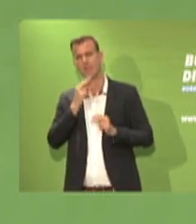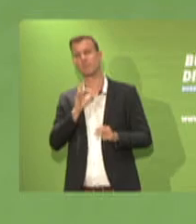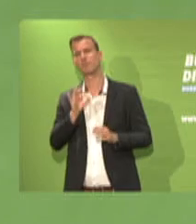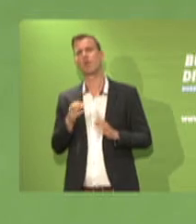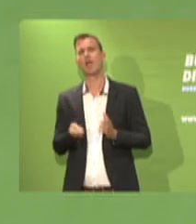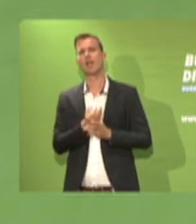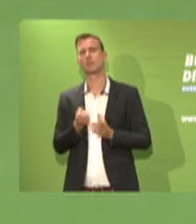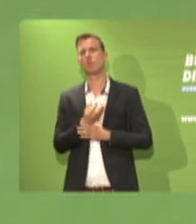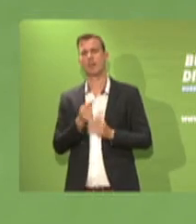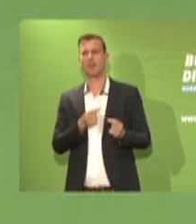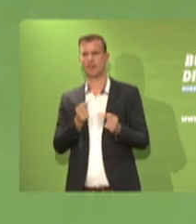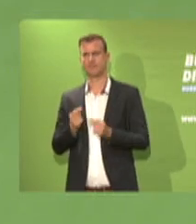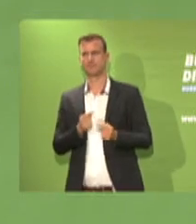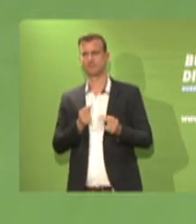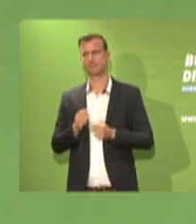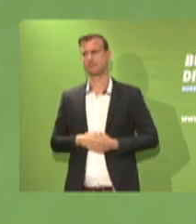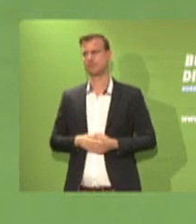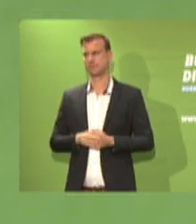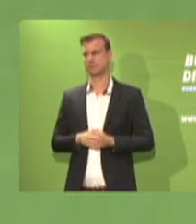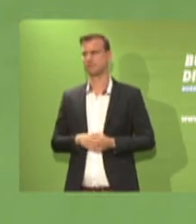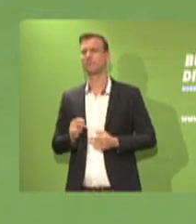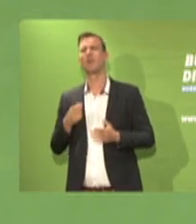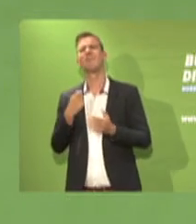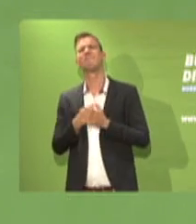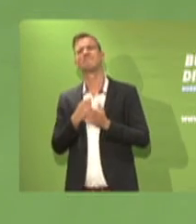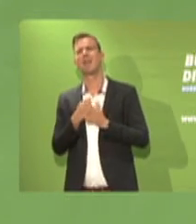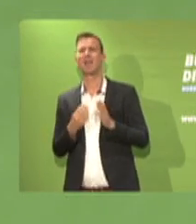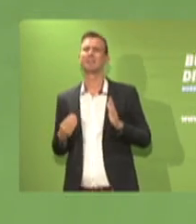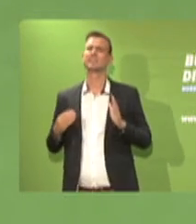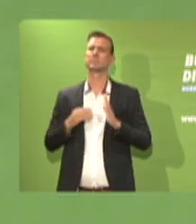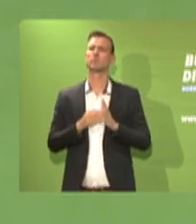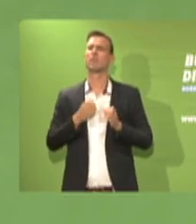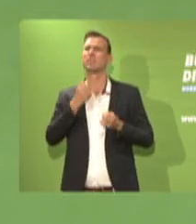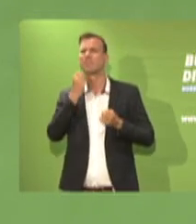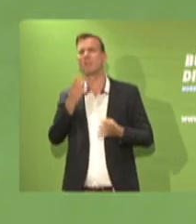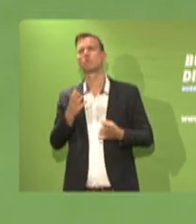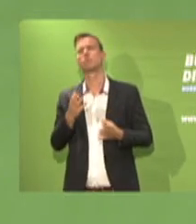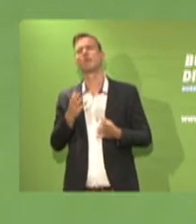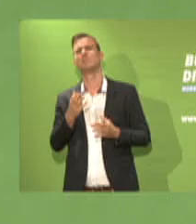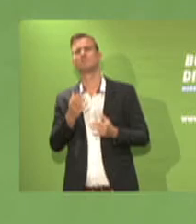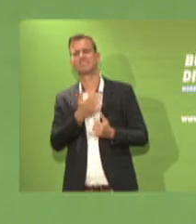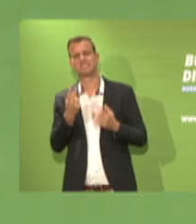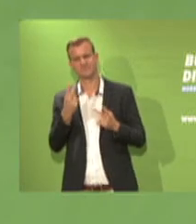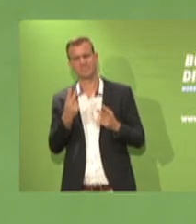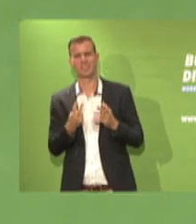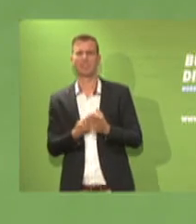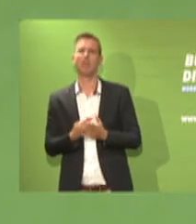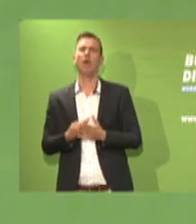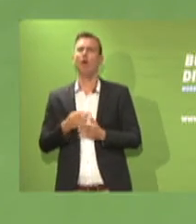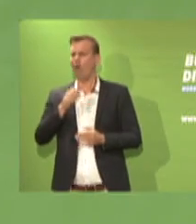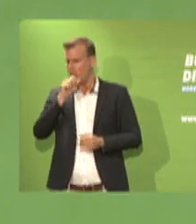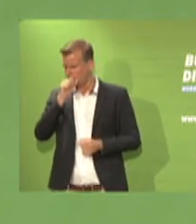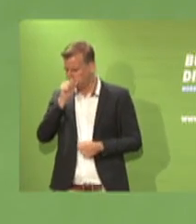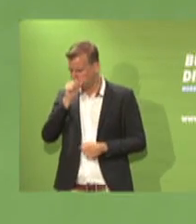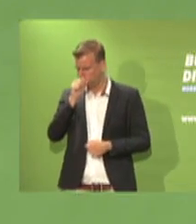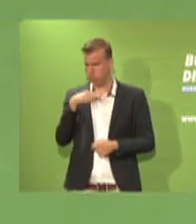aktuelle Diskussion, was in Wertsetzung von Naturschätzen betrifft. Wir haben einen wertvollen